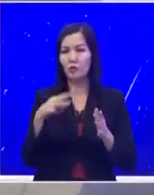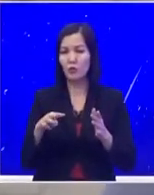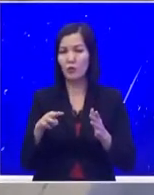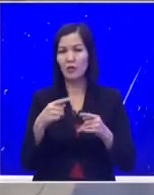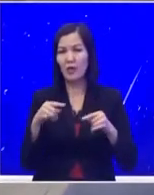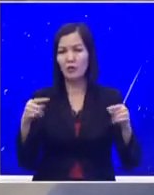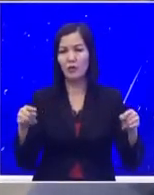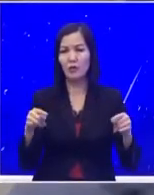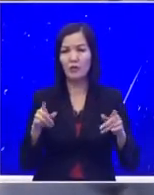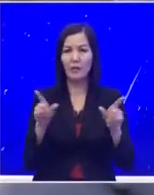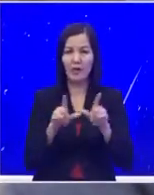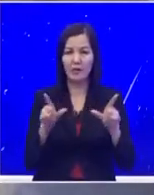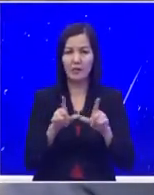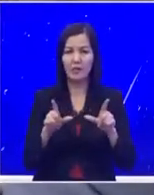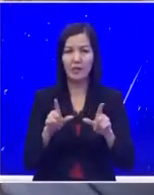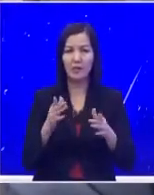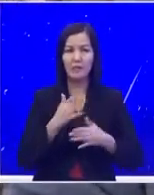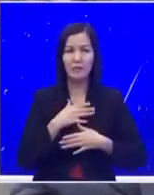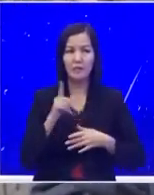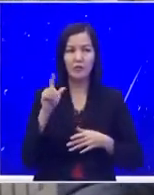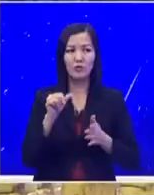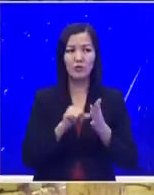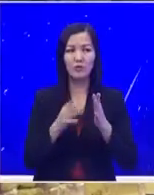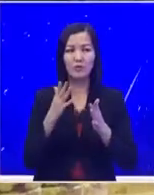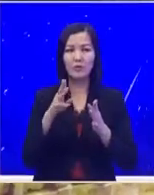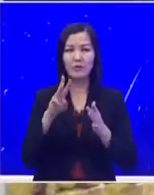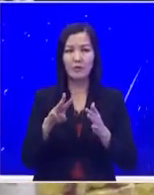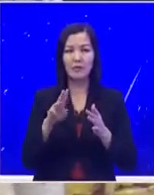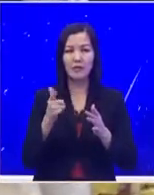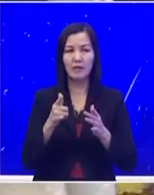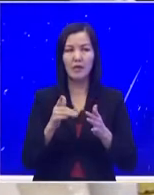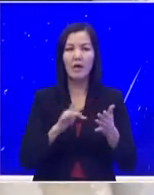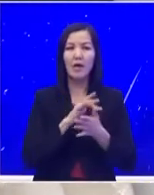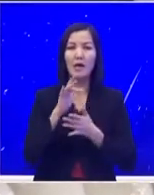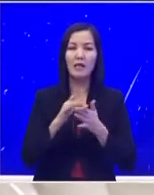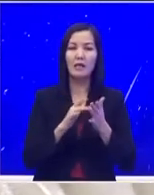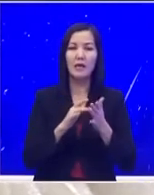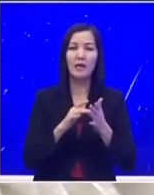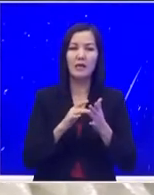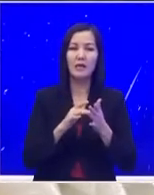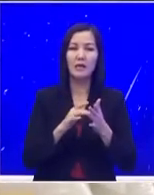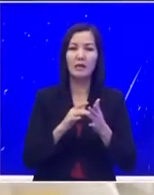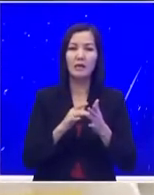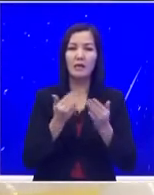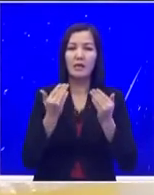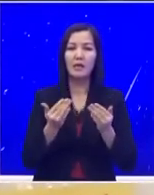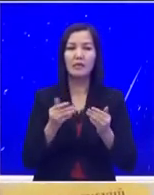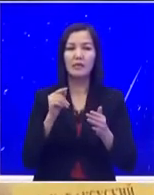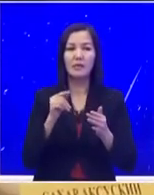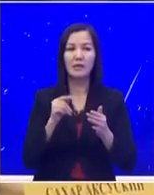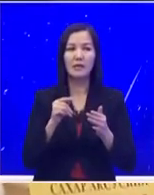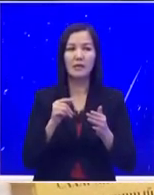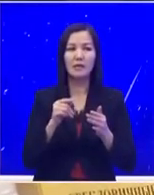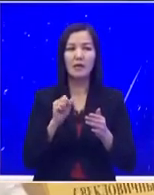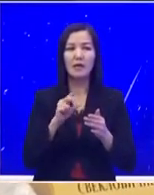сондайдан магазиндер бар. Жерде 165 теңгеден жақсы. Біз қазір қаладағы көтерме сауда кешендерінің біріндеміз. Мұнда өзіміздің